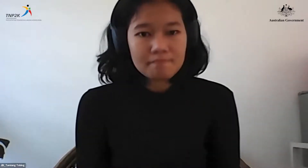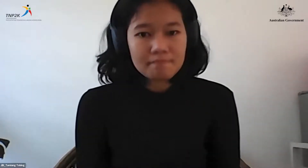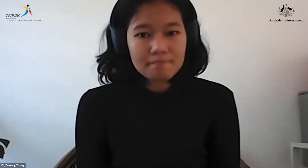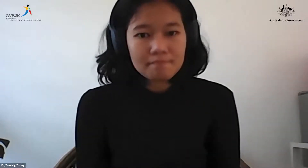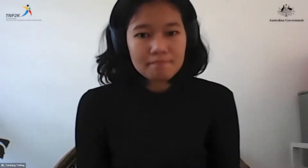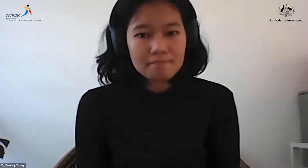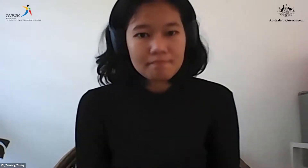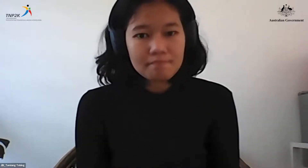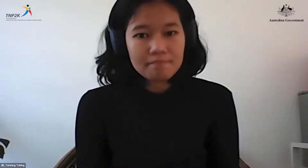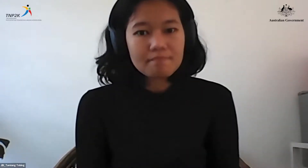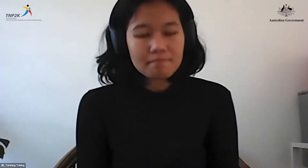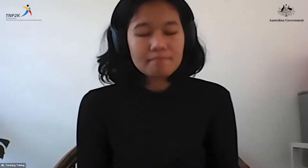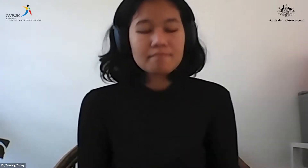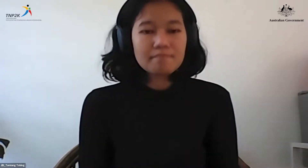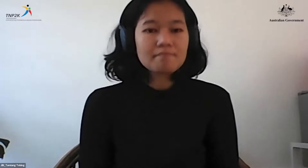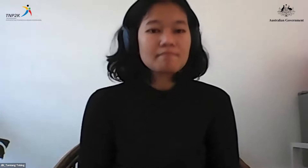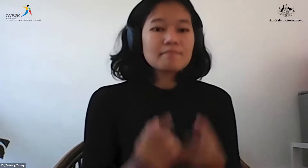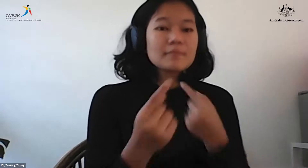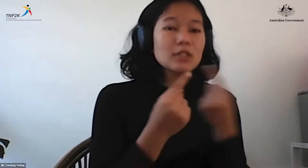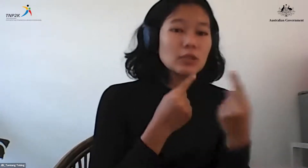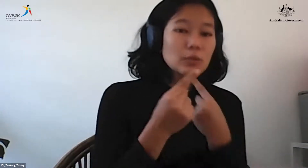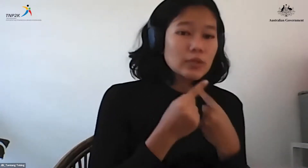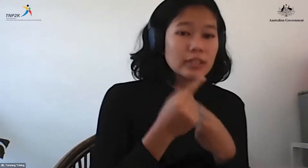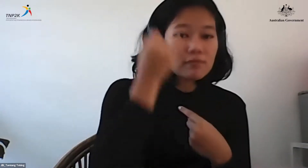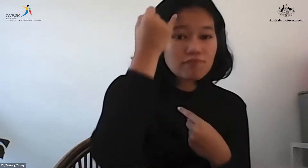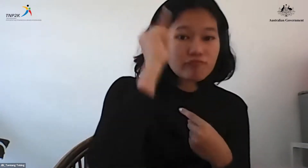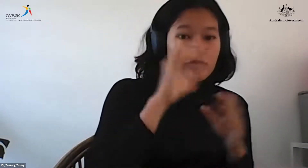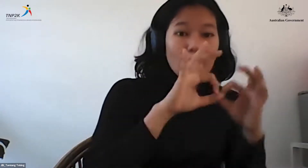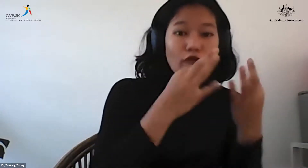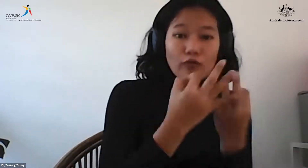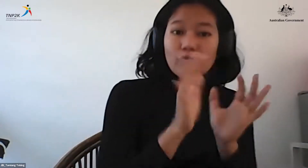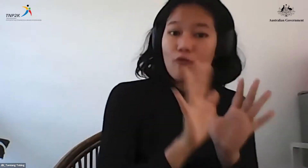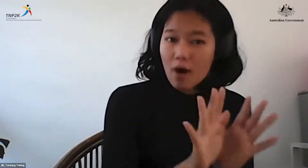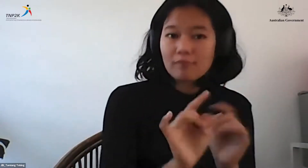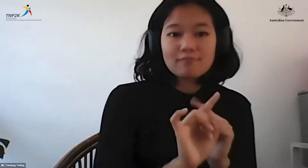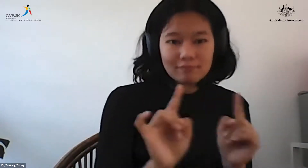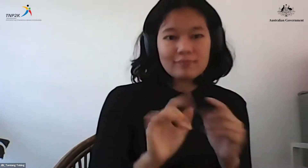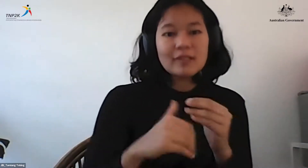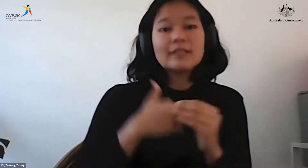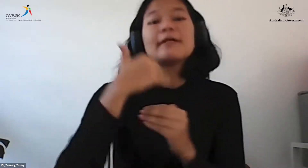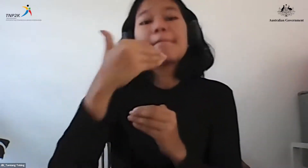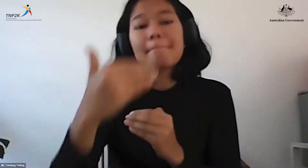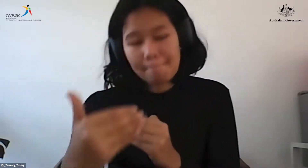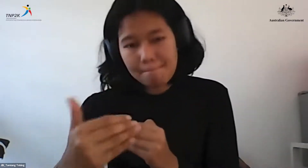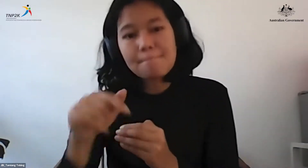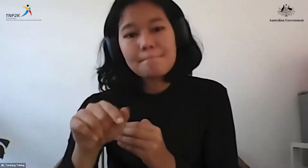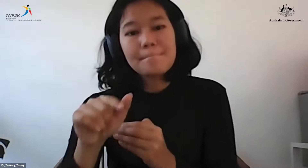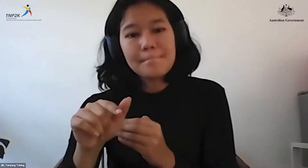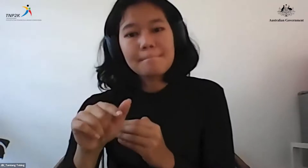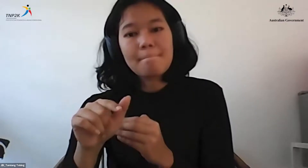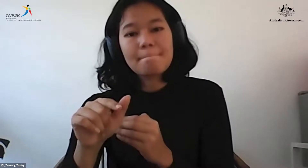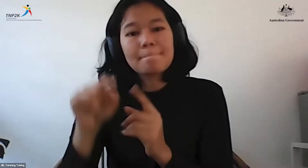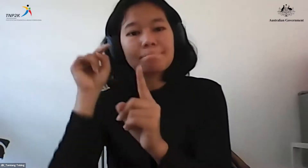dalam diskusi kemudian forum-forum ilmiah, tetapi juga mengarah pada